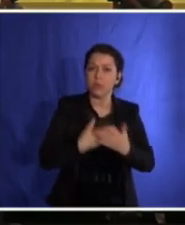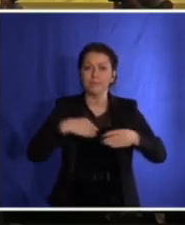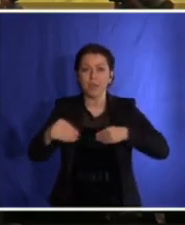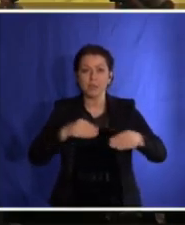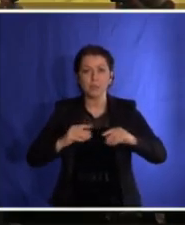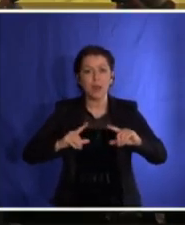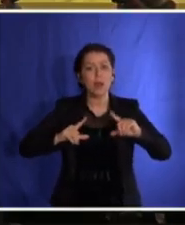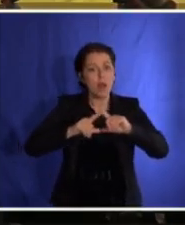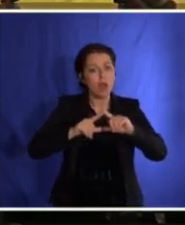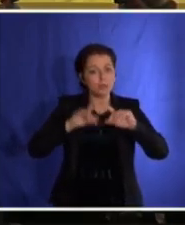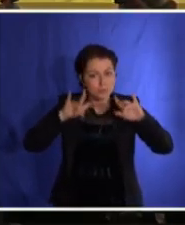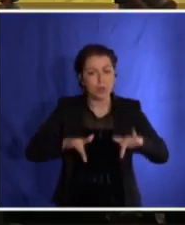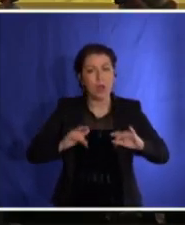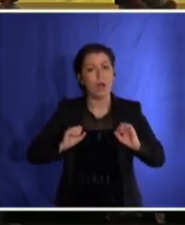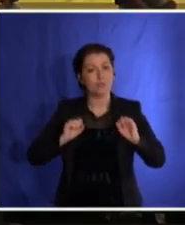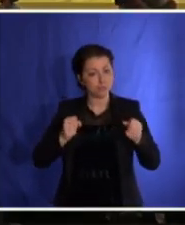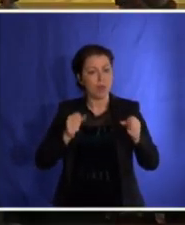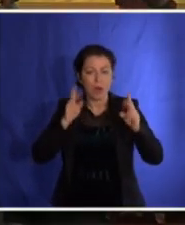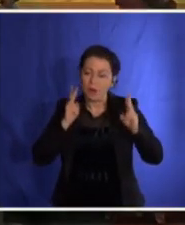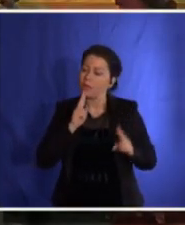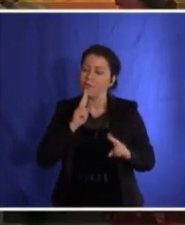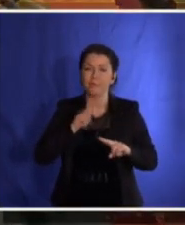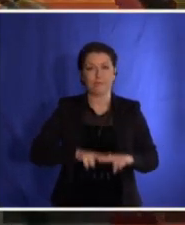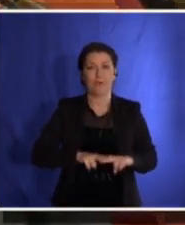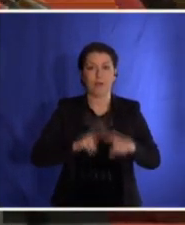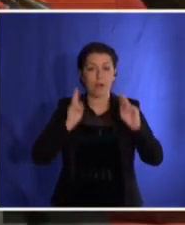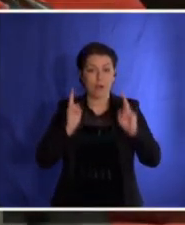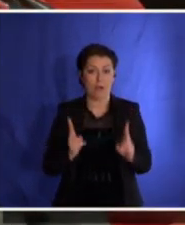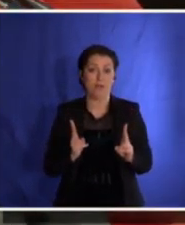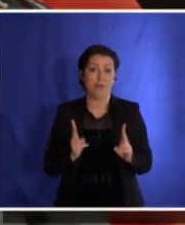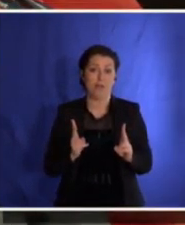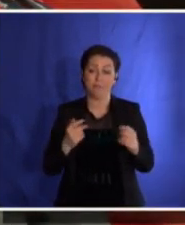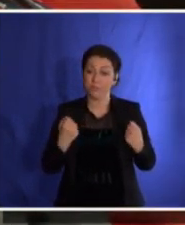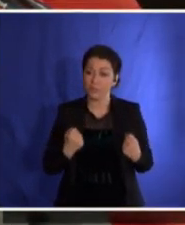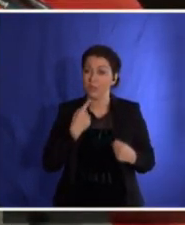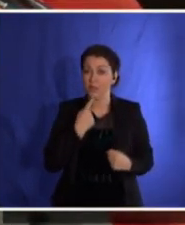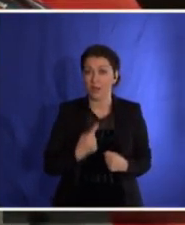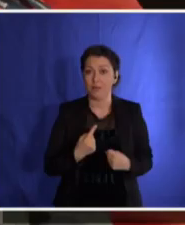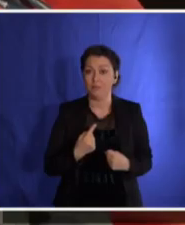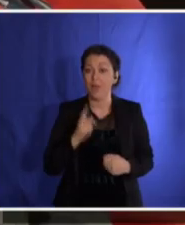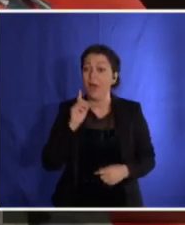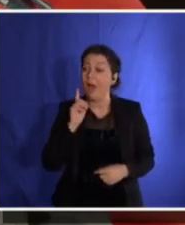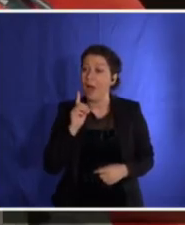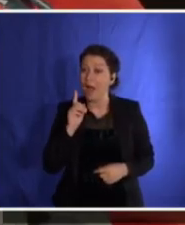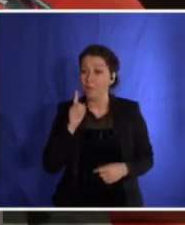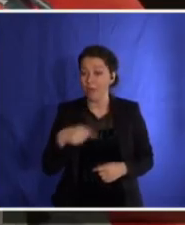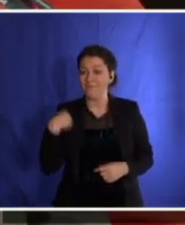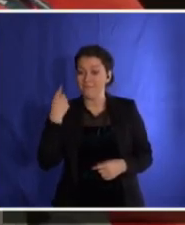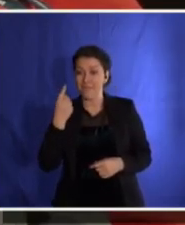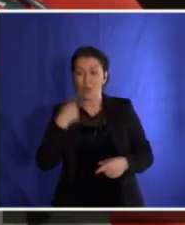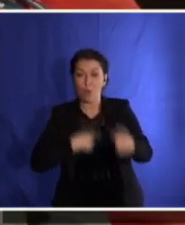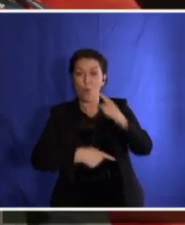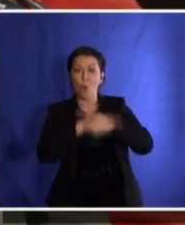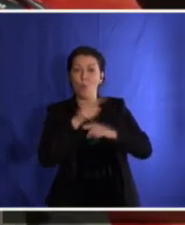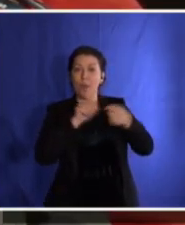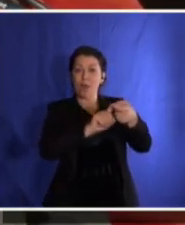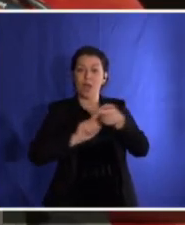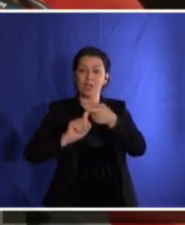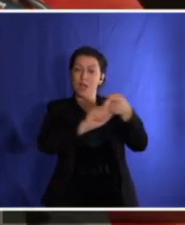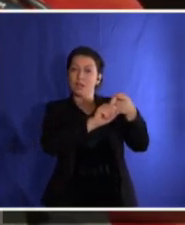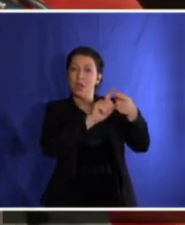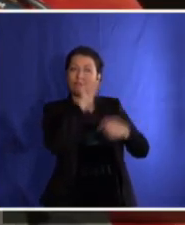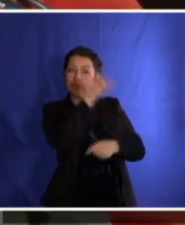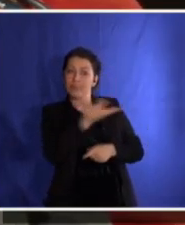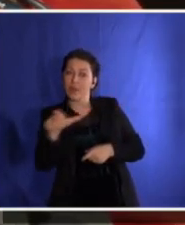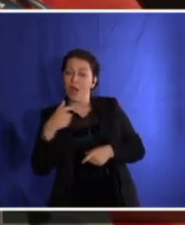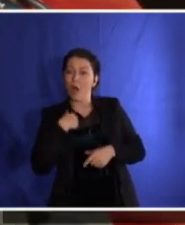Das kann ich euch versichern. Aber wir fordern dasselbe von der Gesellschaft und der Politik. Darum fordern